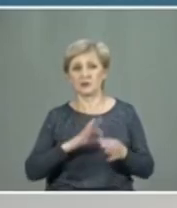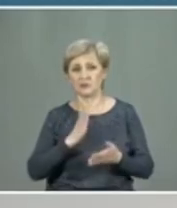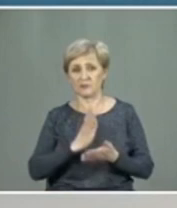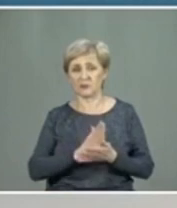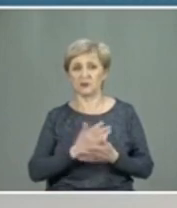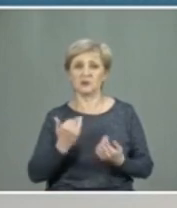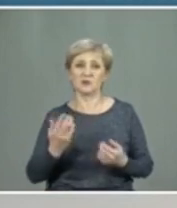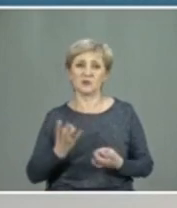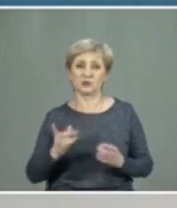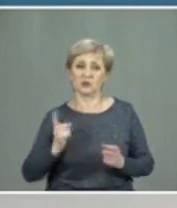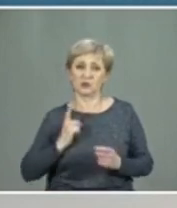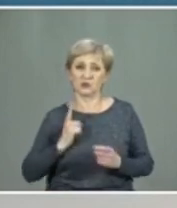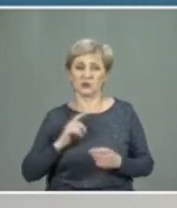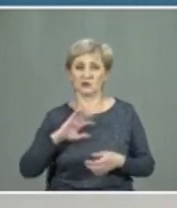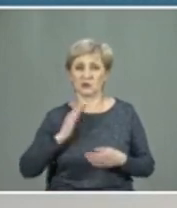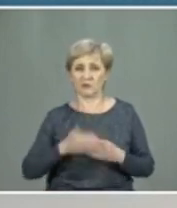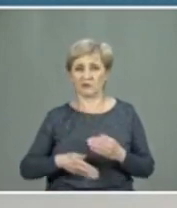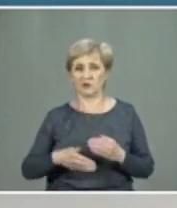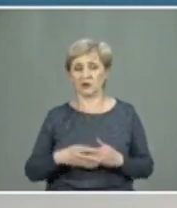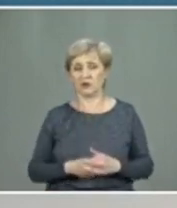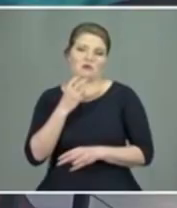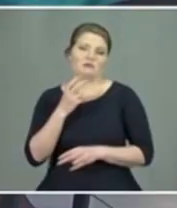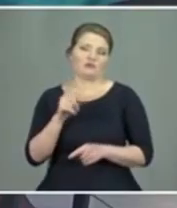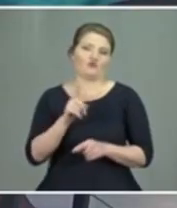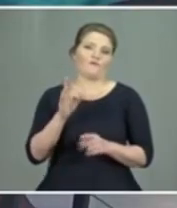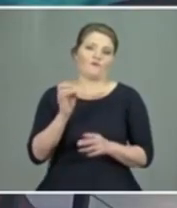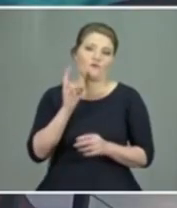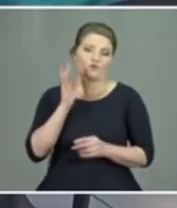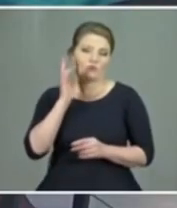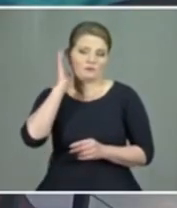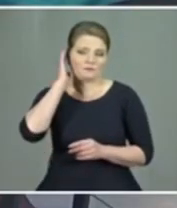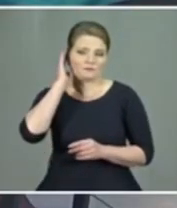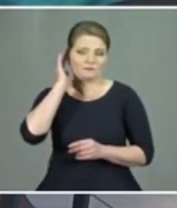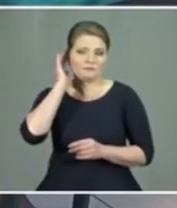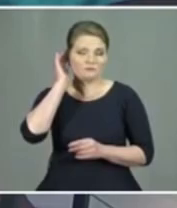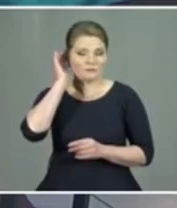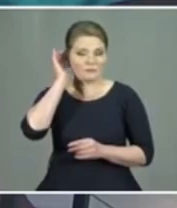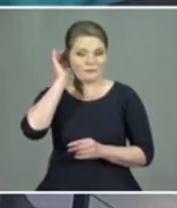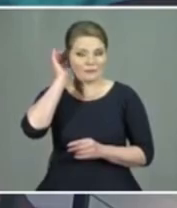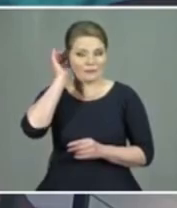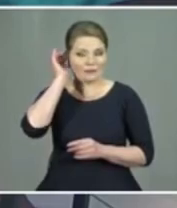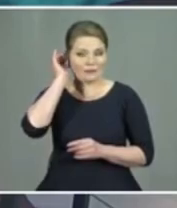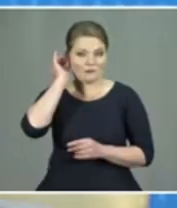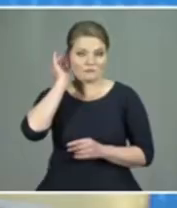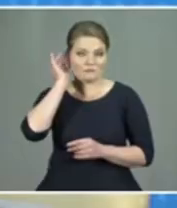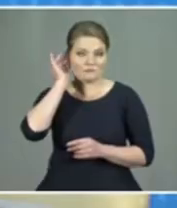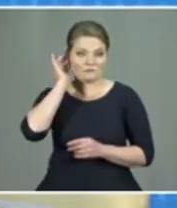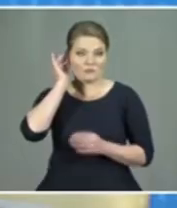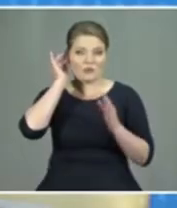любимая книга – «Идиот» Достоевского. А также поделился с нижегородцами своим жизненным лайфхаком. Глаза боятся,